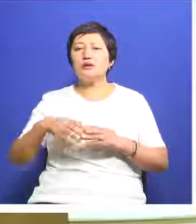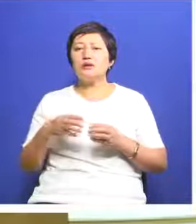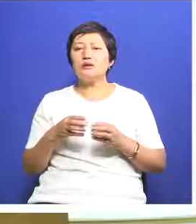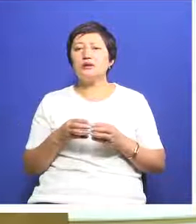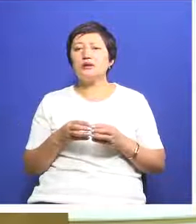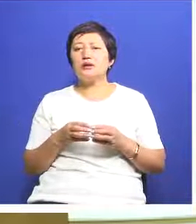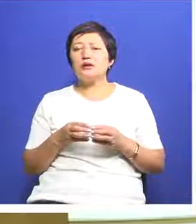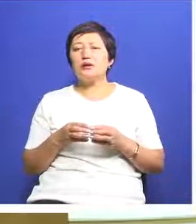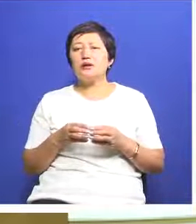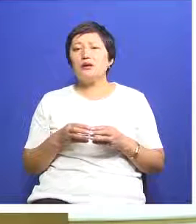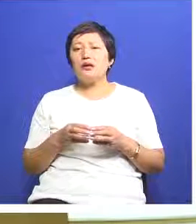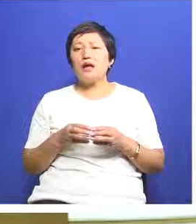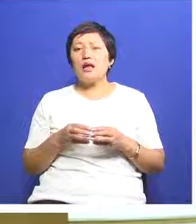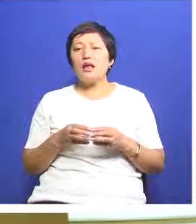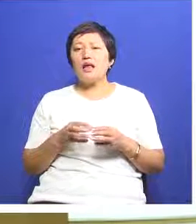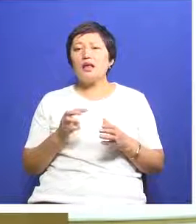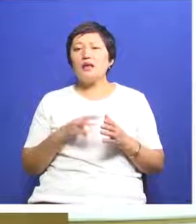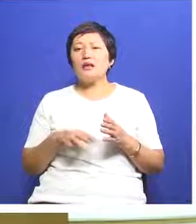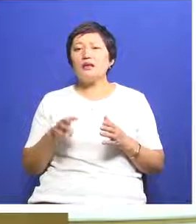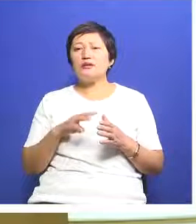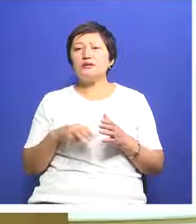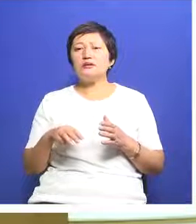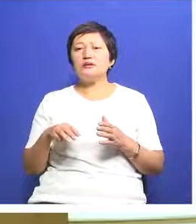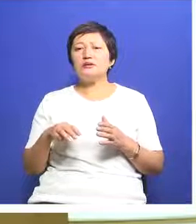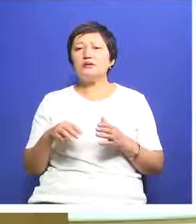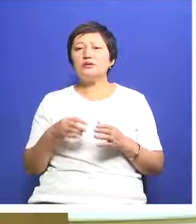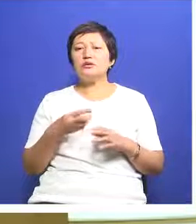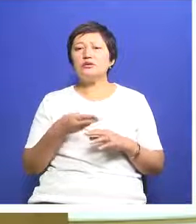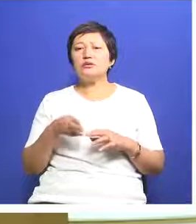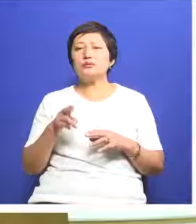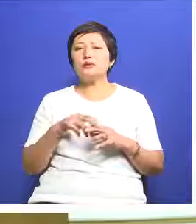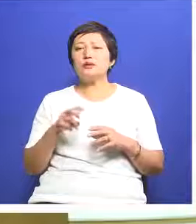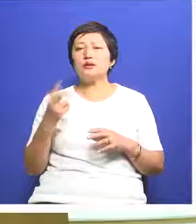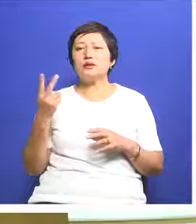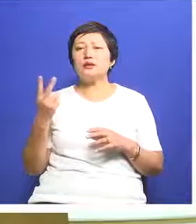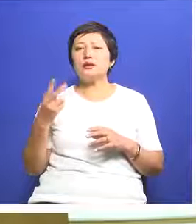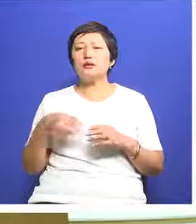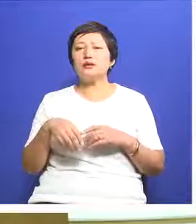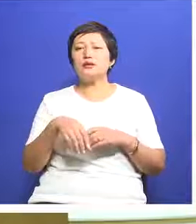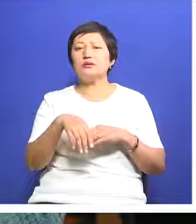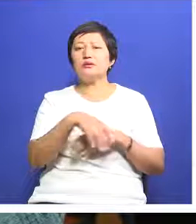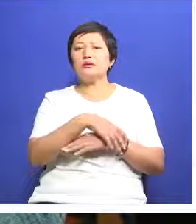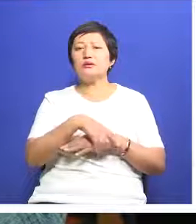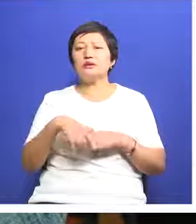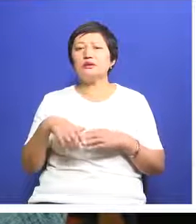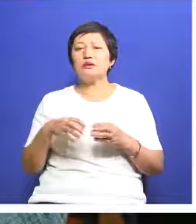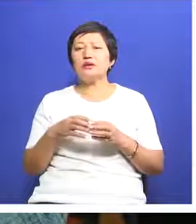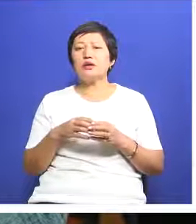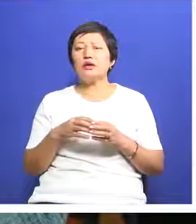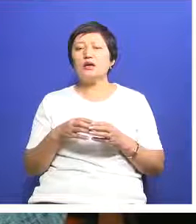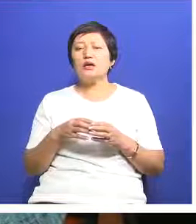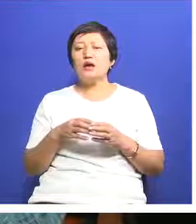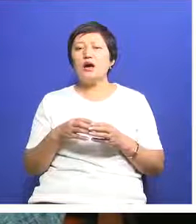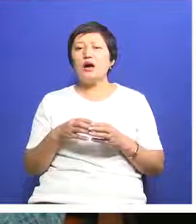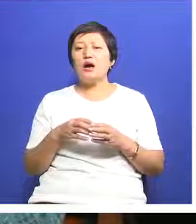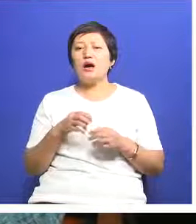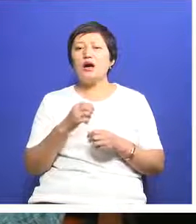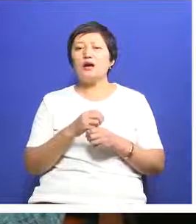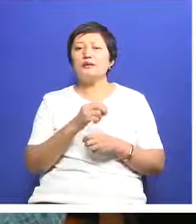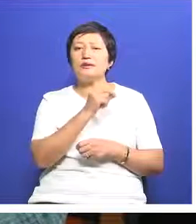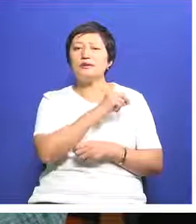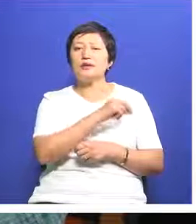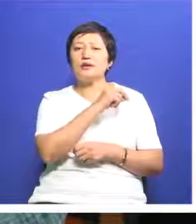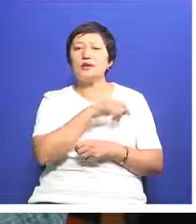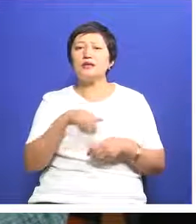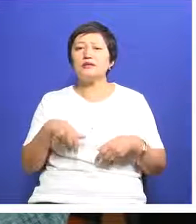көшөлөрдү энди 50 жылда көшөнүн баары тозуп кеткен эди. Бизде эки көшө гана жаңагы агында жөндөдөн өткөн асфальтталган